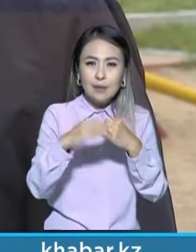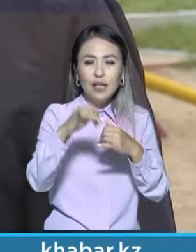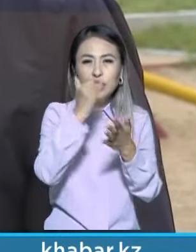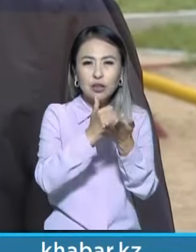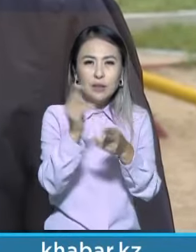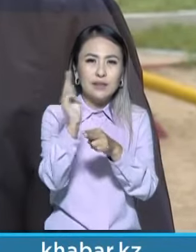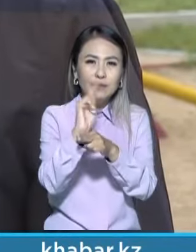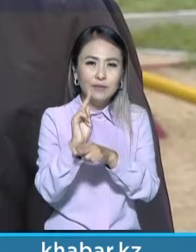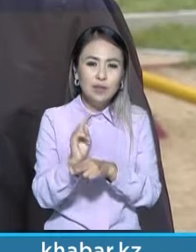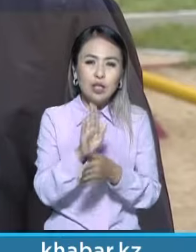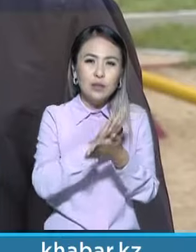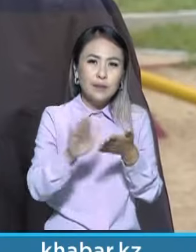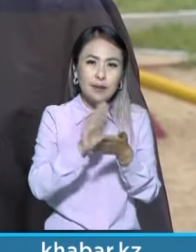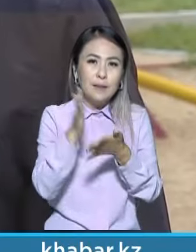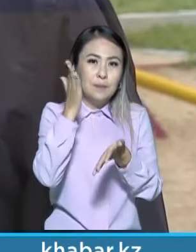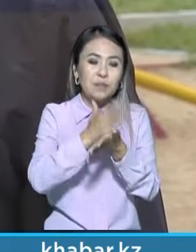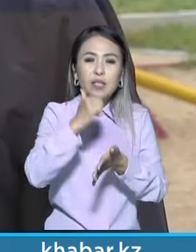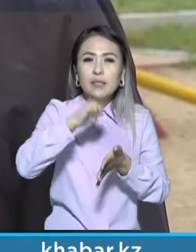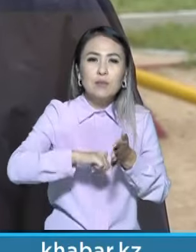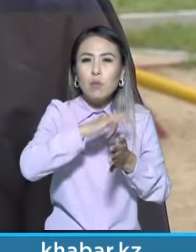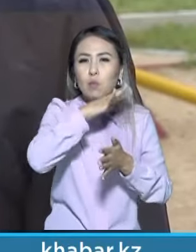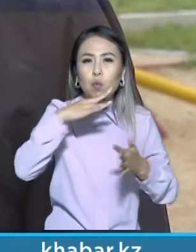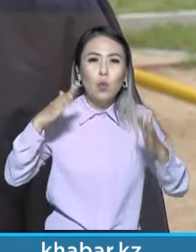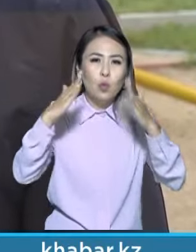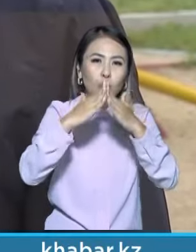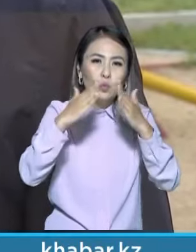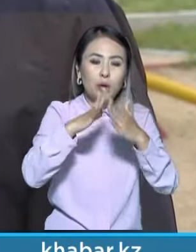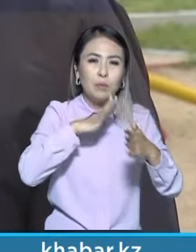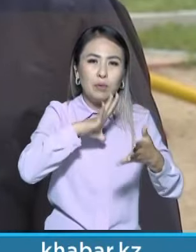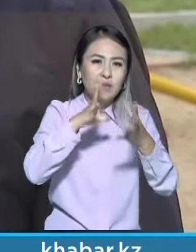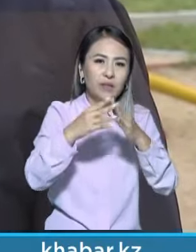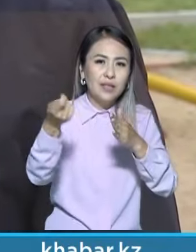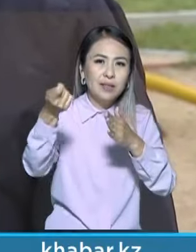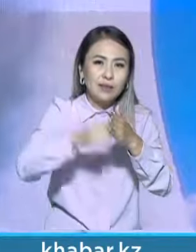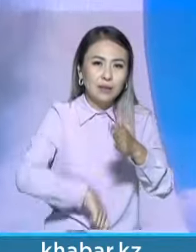инженерлік желілерді де тазалап жатырмыз. Себебі көп үйлердің жылу жүйелері бітеліп қалған.